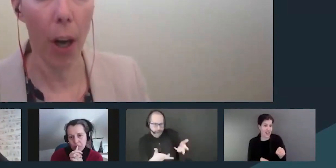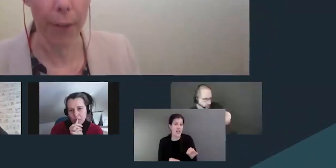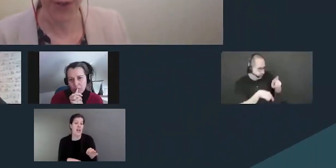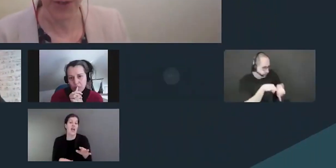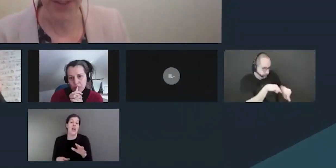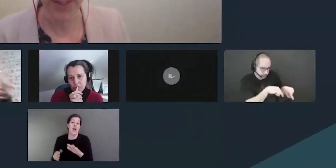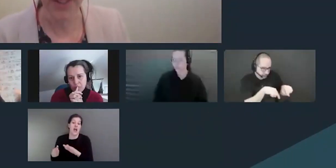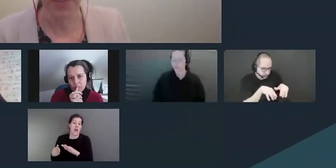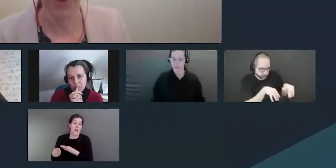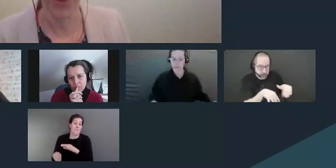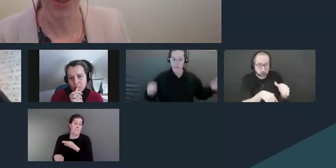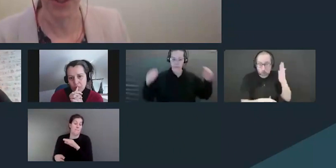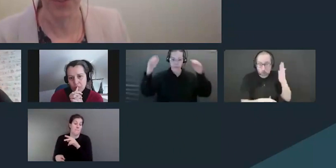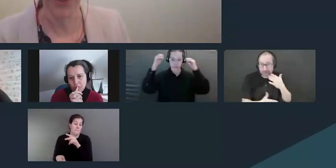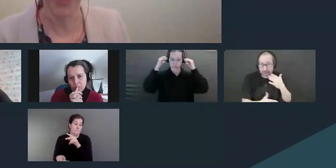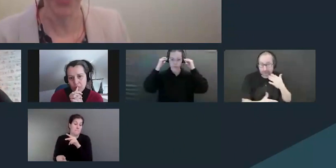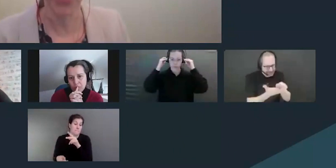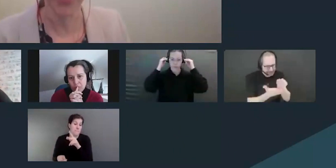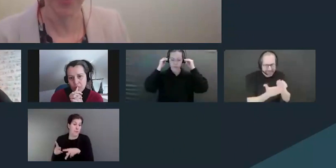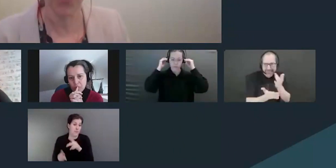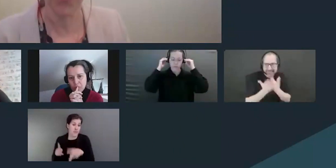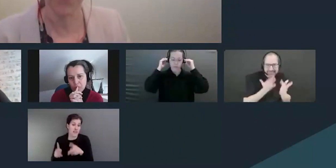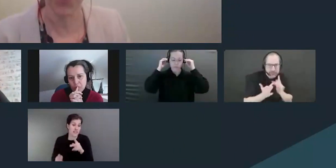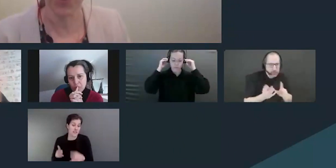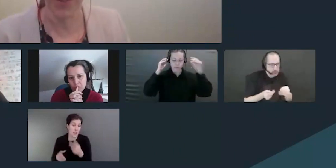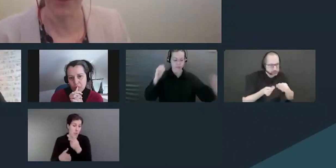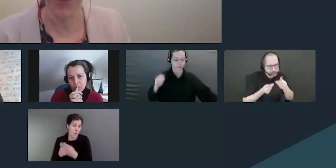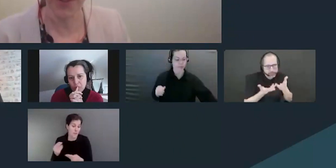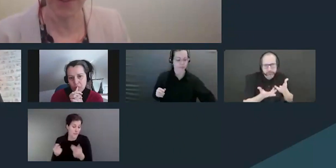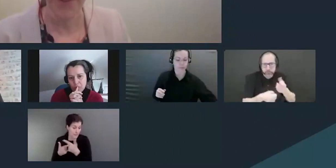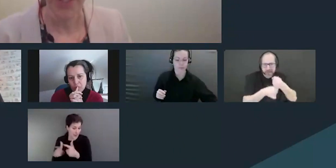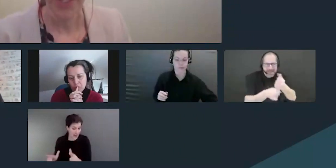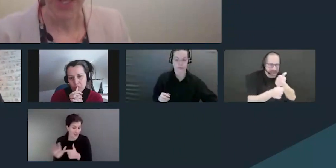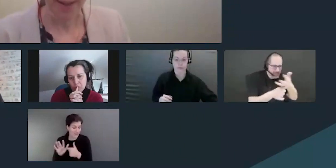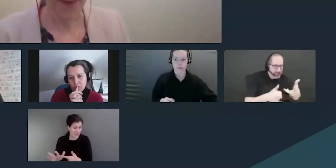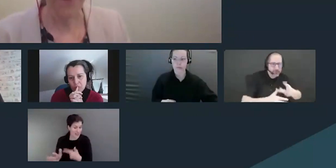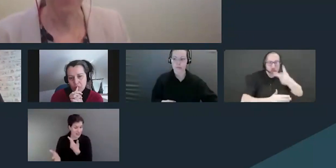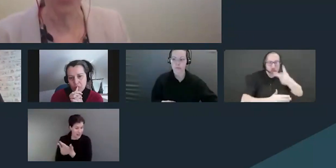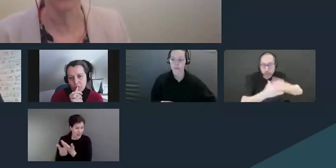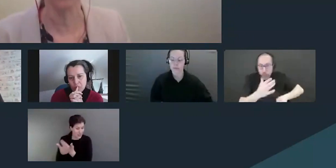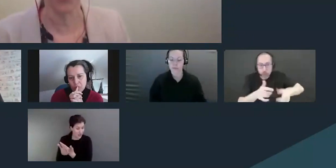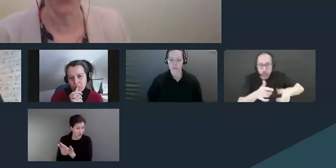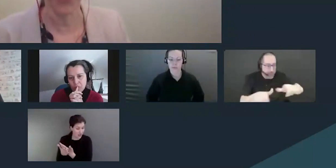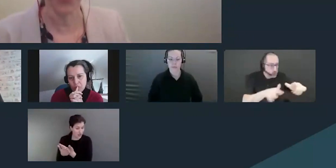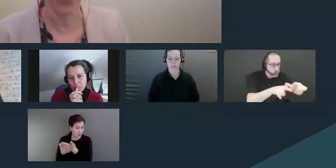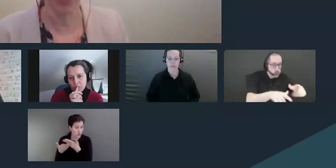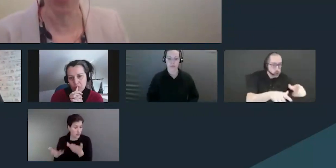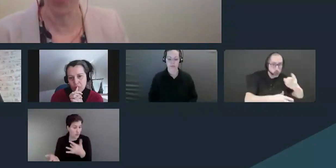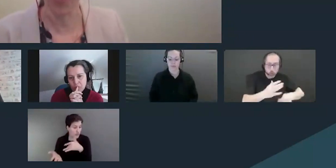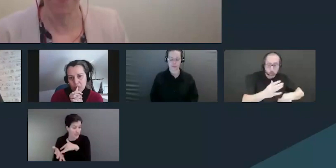fonds pour justement être en mesure de fournir les services dans les 2 langues officielles. Et je pense que